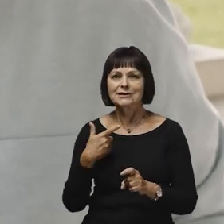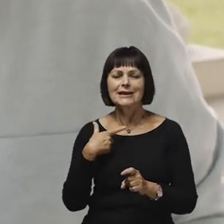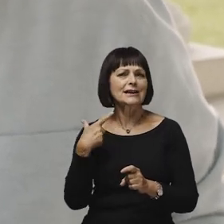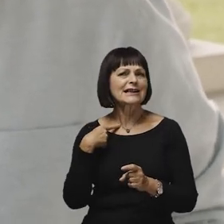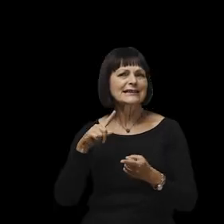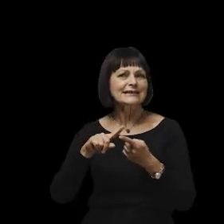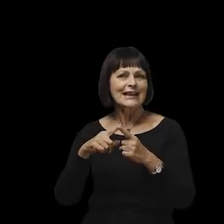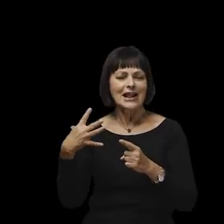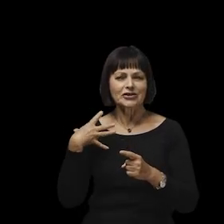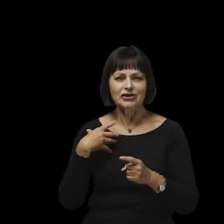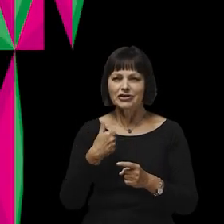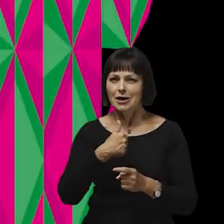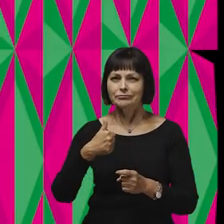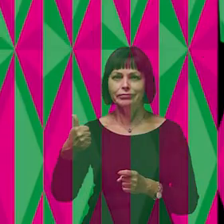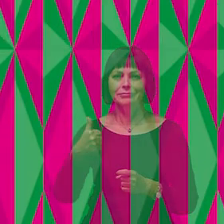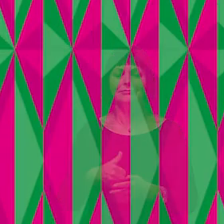wyrafinowanego stylu życia.